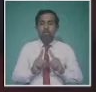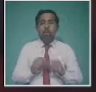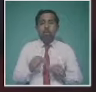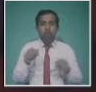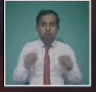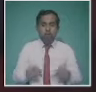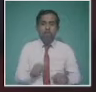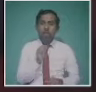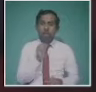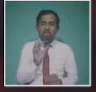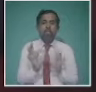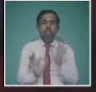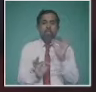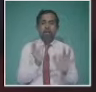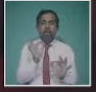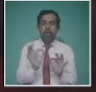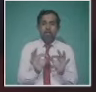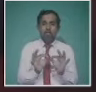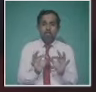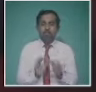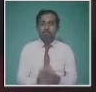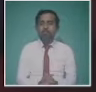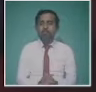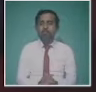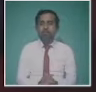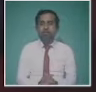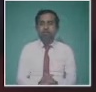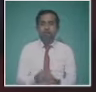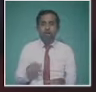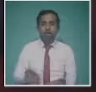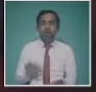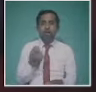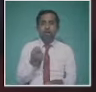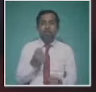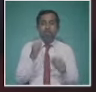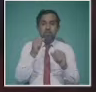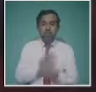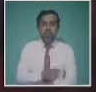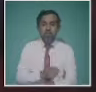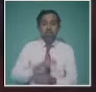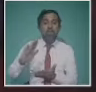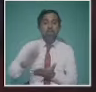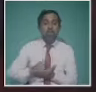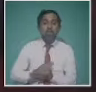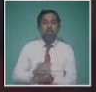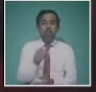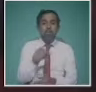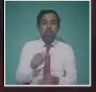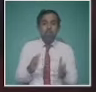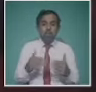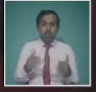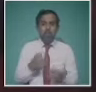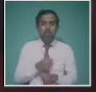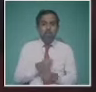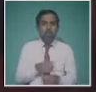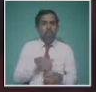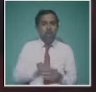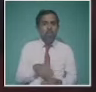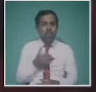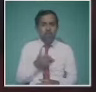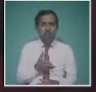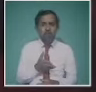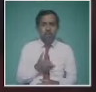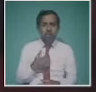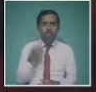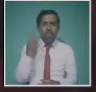තමයි ඇත්ත කතන්දරේ ගරු මූලාශ්‍රයේ මන්තුමනි. ඒ නිසා අද ආර්ථිකය කඩාවැටීමට දායක වුණ අය තවදුරටත් මේ ආණ්ඩුවේ ඉන්නවා.